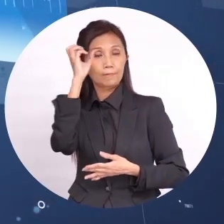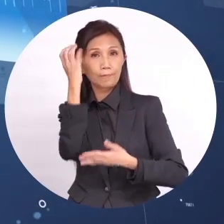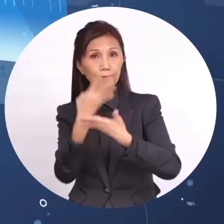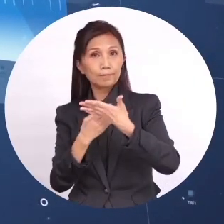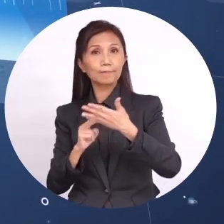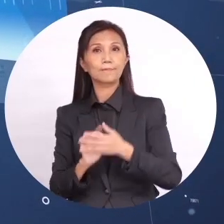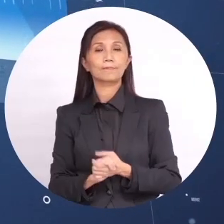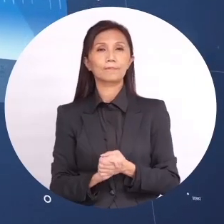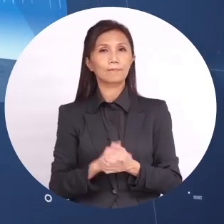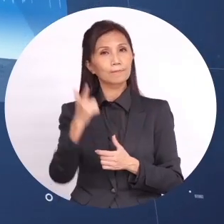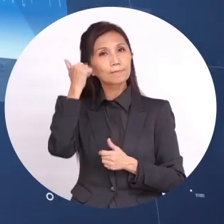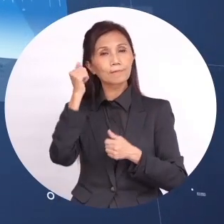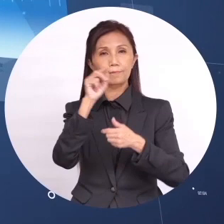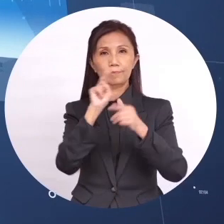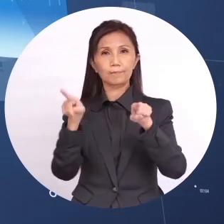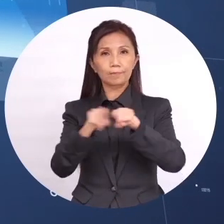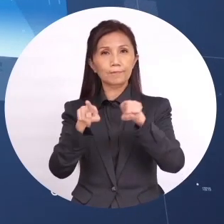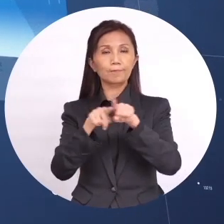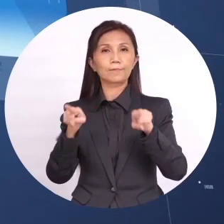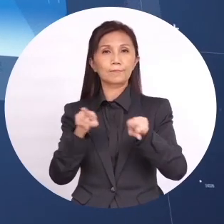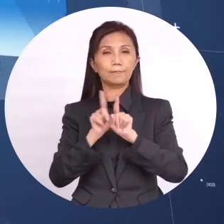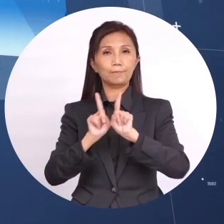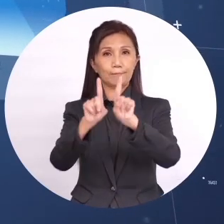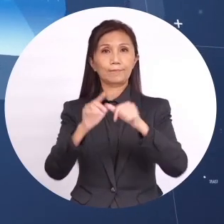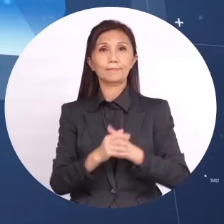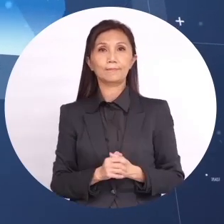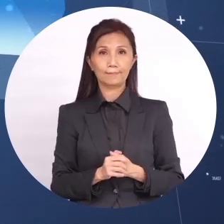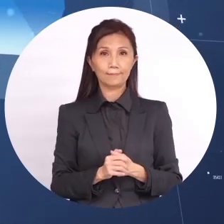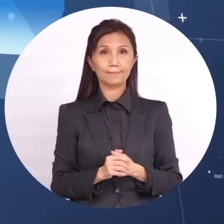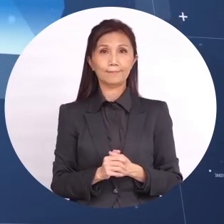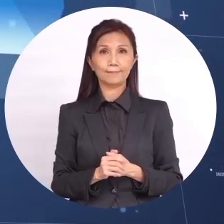例的建议，希望条例更加与时并进。